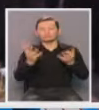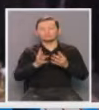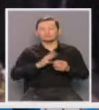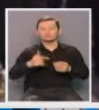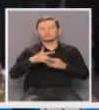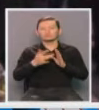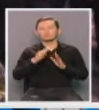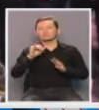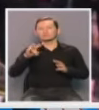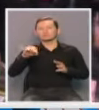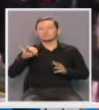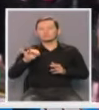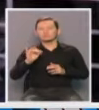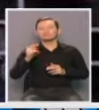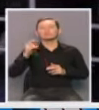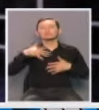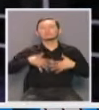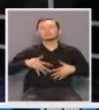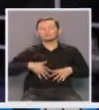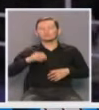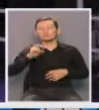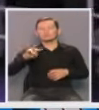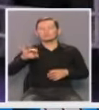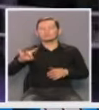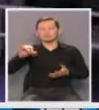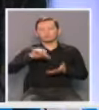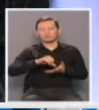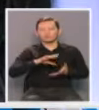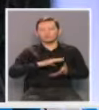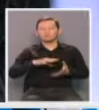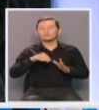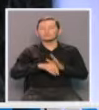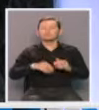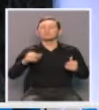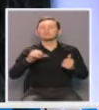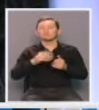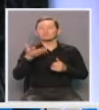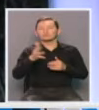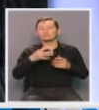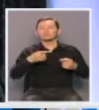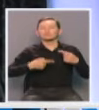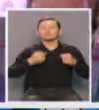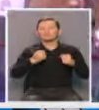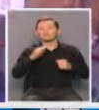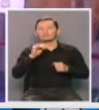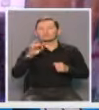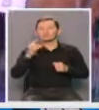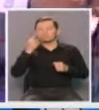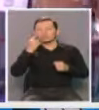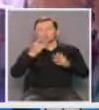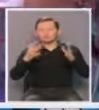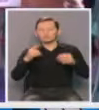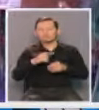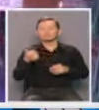атыраулық журналист Сәлімгерей мен грузиялық Елнұр Кулиев көтерілді. Тартысты өткен 5 раундтық жекпе-жекте журналист ұпай санымен басым